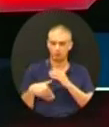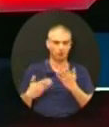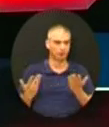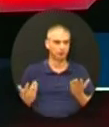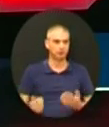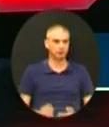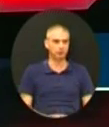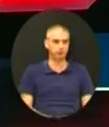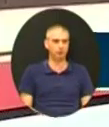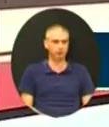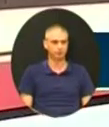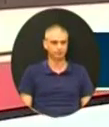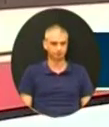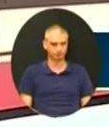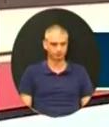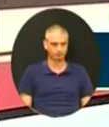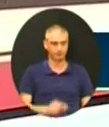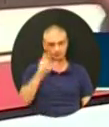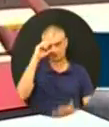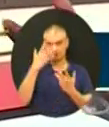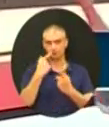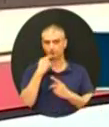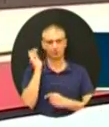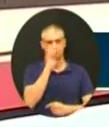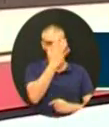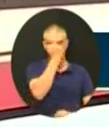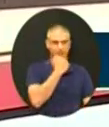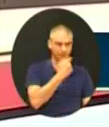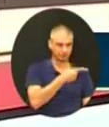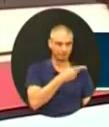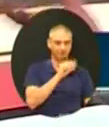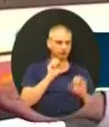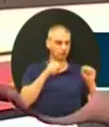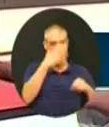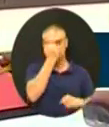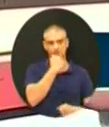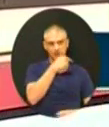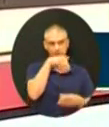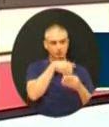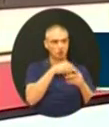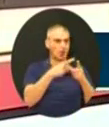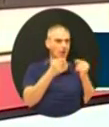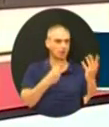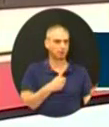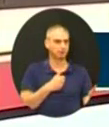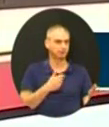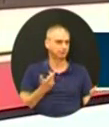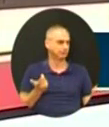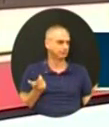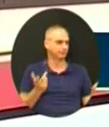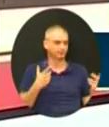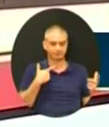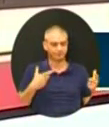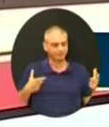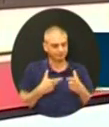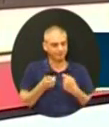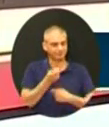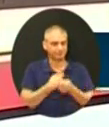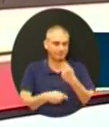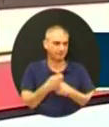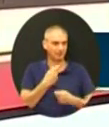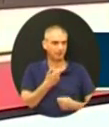האחרונים, הדברים שאומר אבו מאזן נגד חמאס והשלטון של חמאס בתוך עזה והמצור הכלכלי